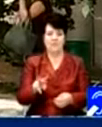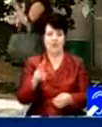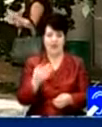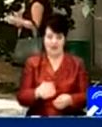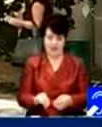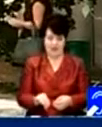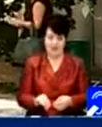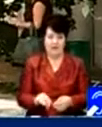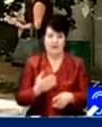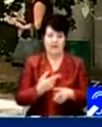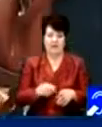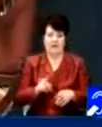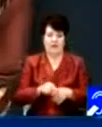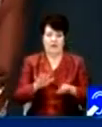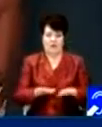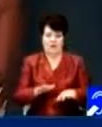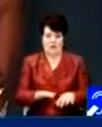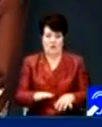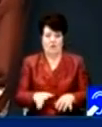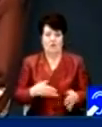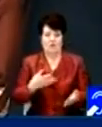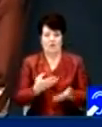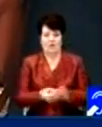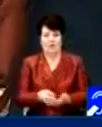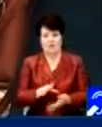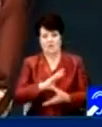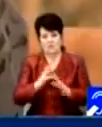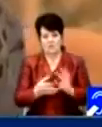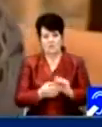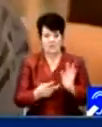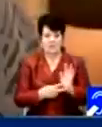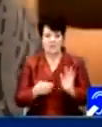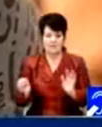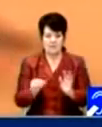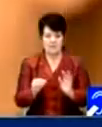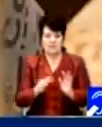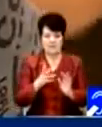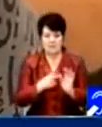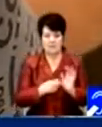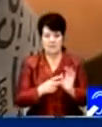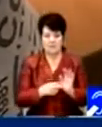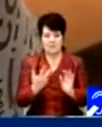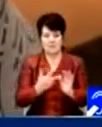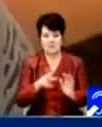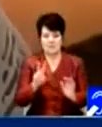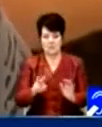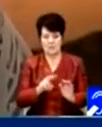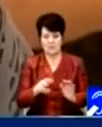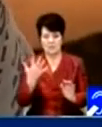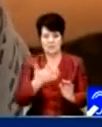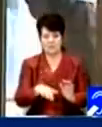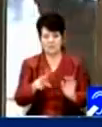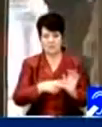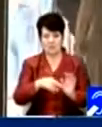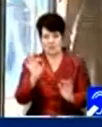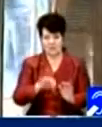întâi licențe, la locurile cu taxă au fost înmatriculați în total 7.733 de studenți, adică 57%